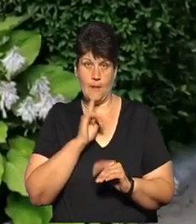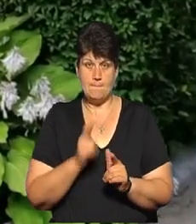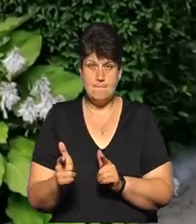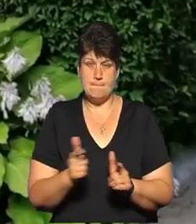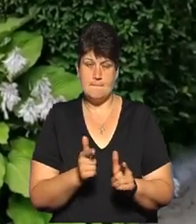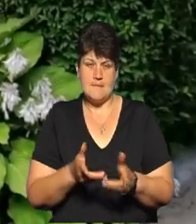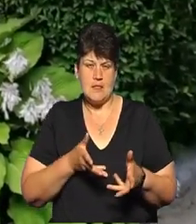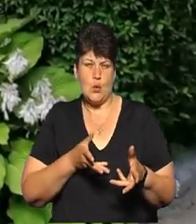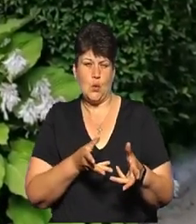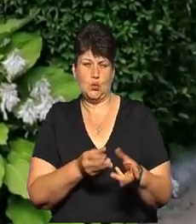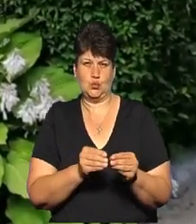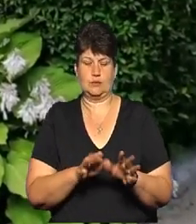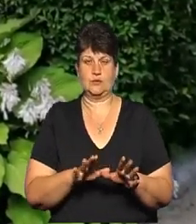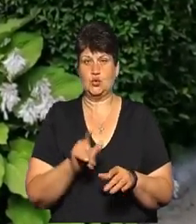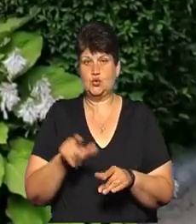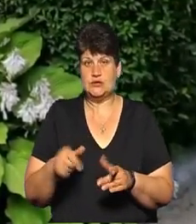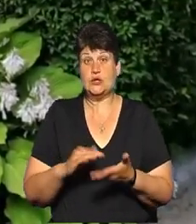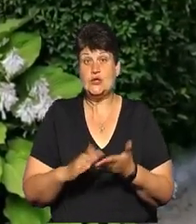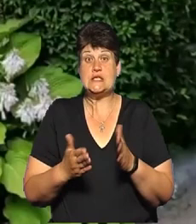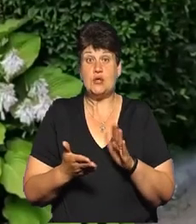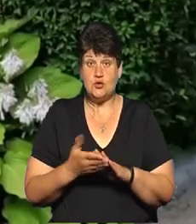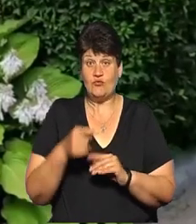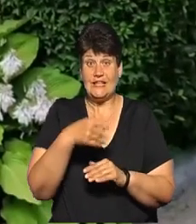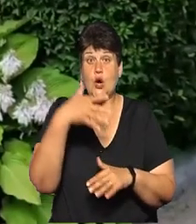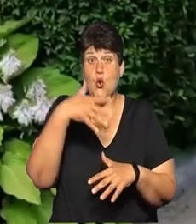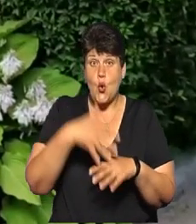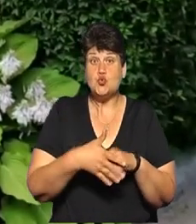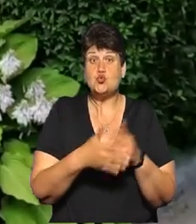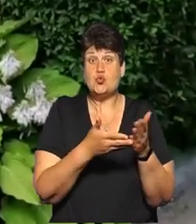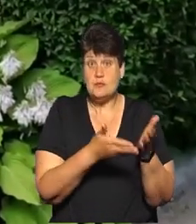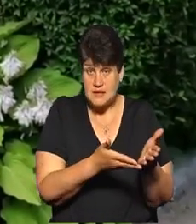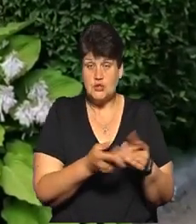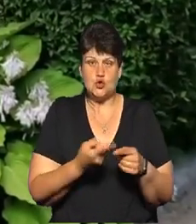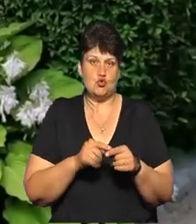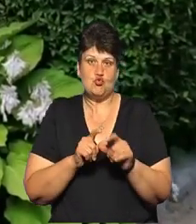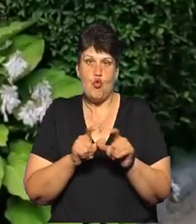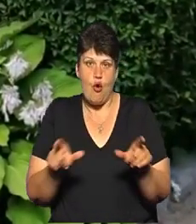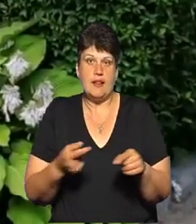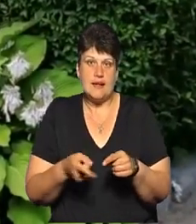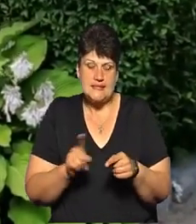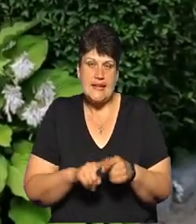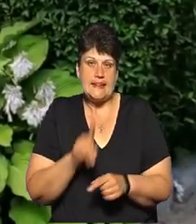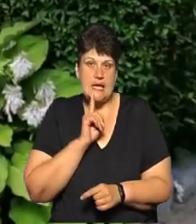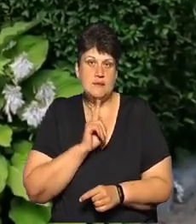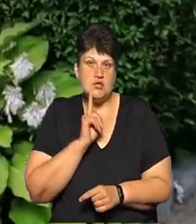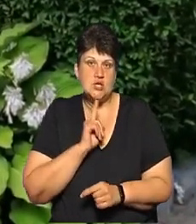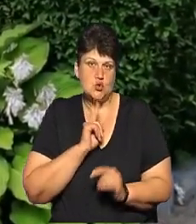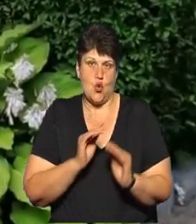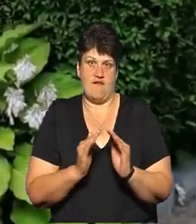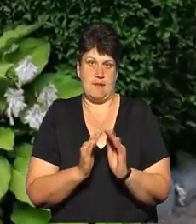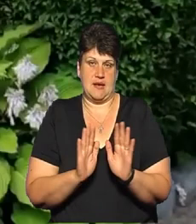людей до цієї ситуації, щоб вони розуміли, що все ж таки школа – це є тимчасовий прихисток,